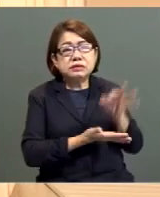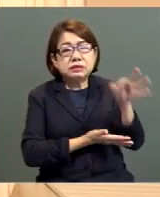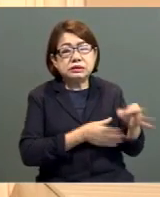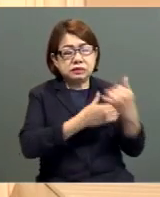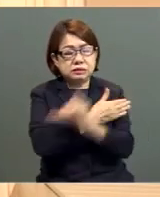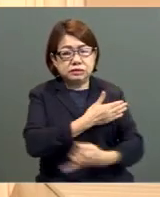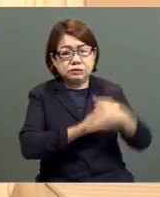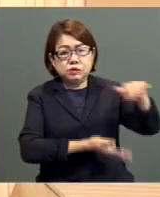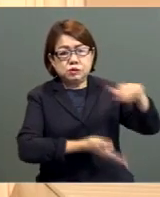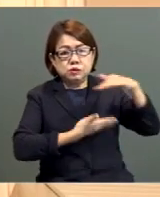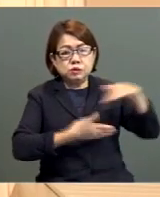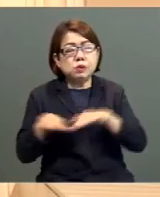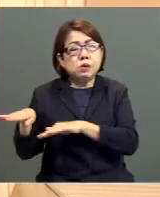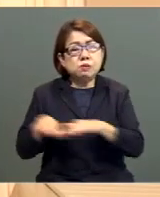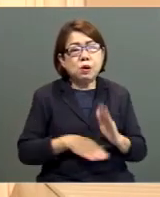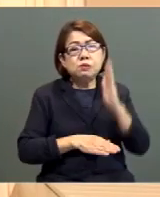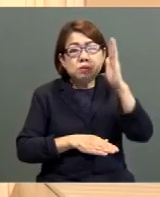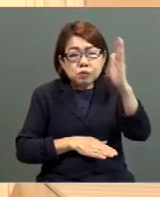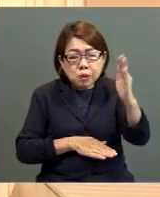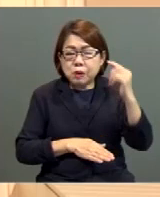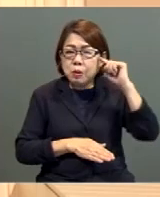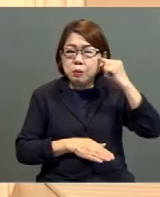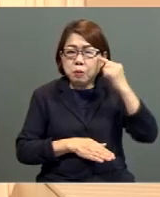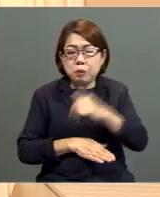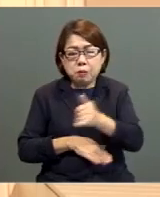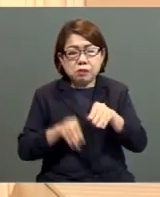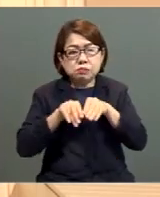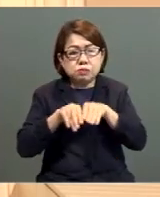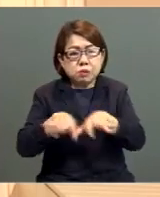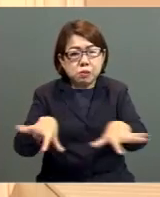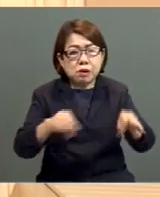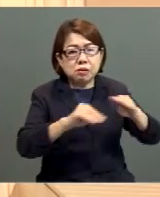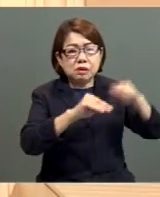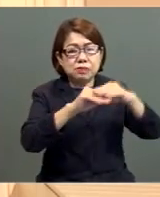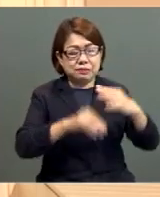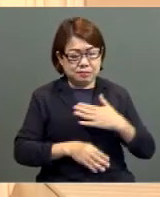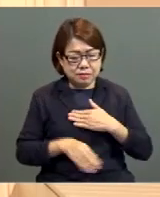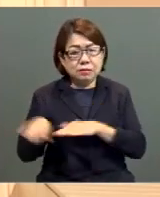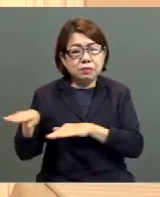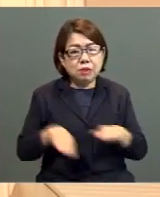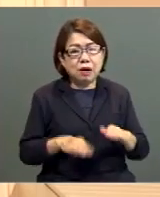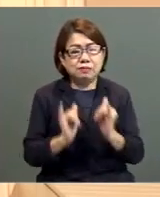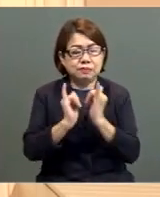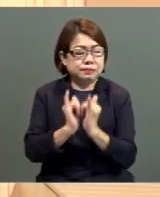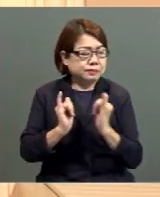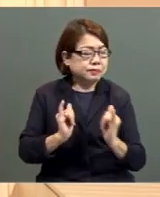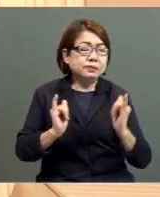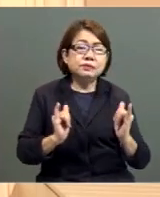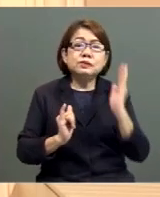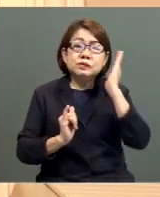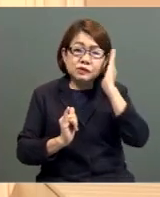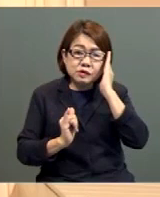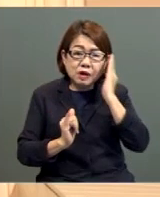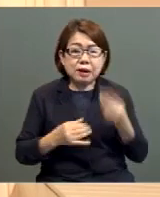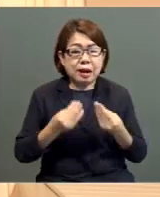สถานการณ์ที่อาจจะลุกลามขึ้นได้ในอนาคตนอกจากนั้นเรายังมีความพร้อมในเรื่องของเตียงสำหรับผู้ป่วยโ